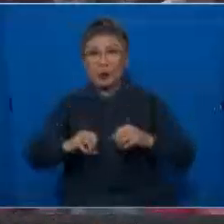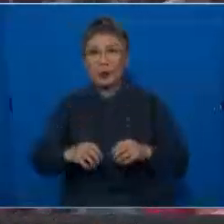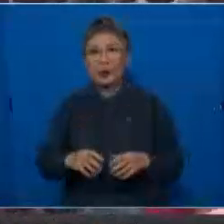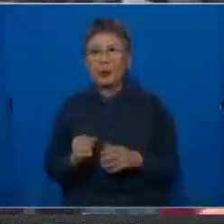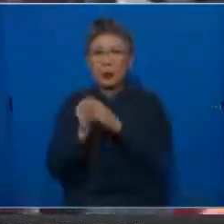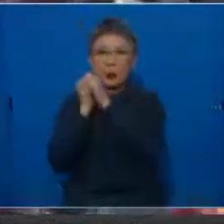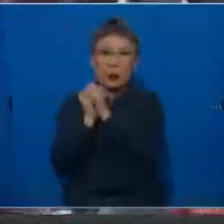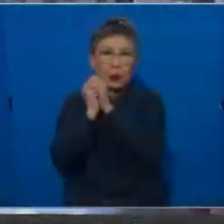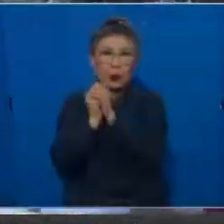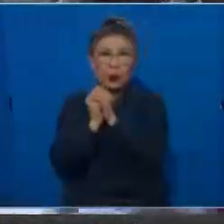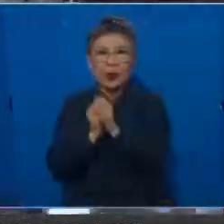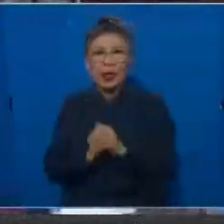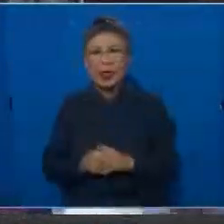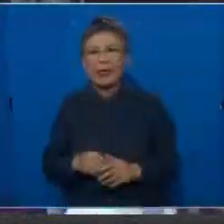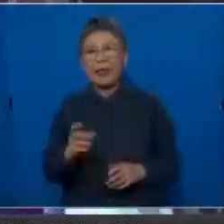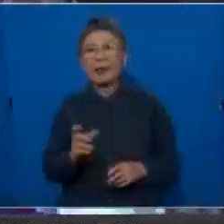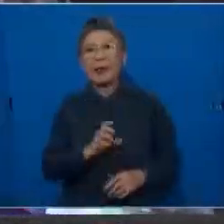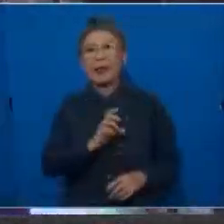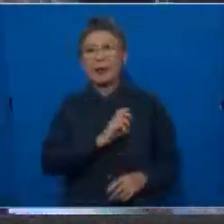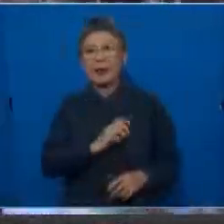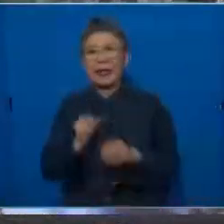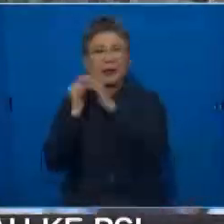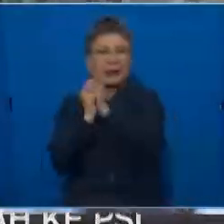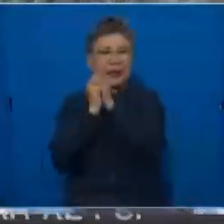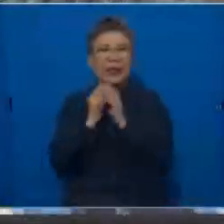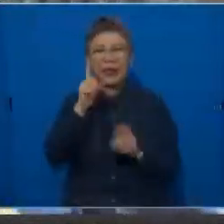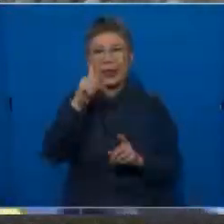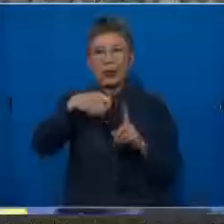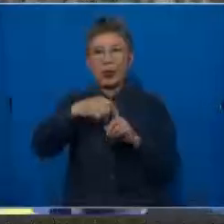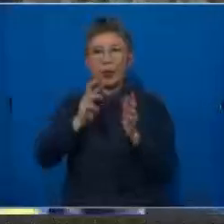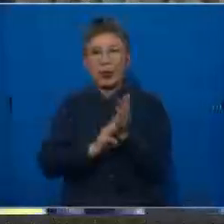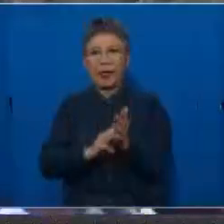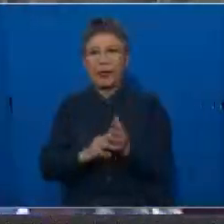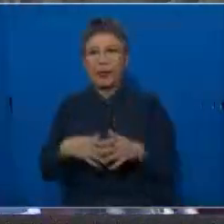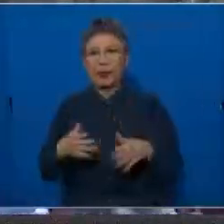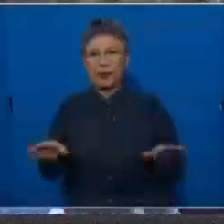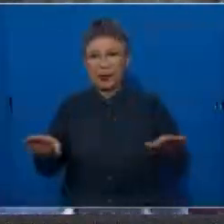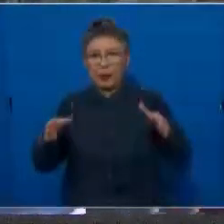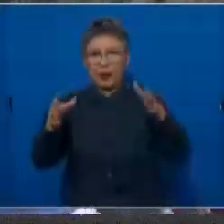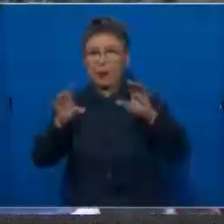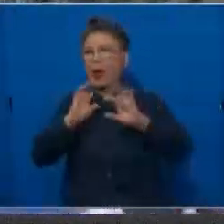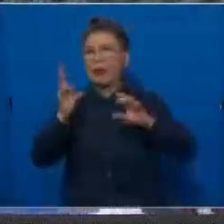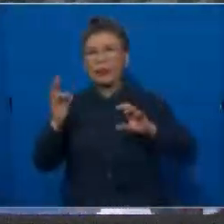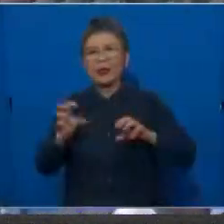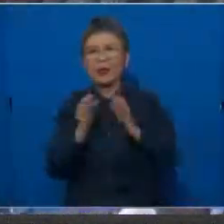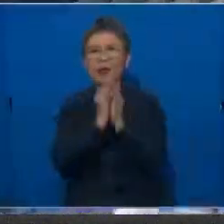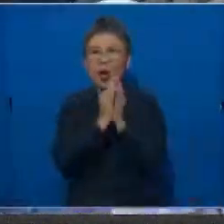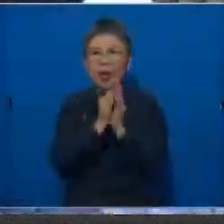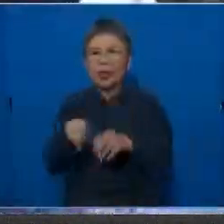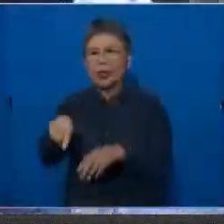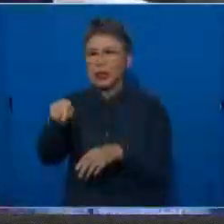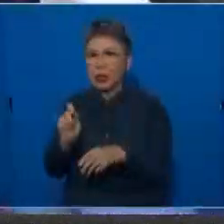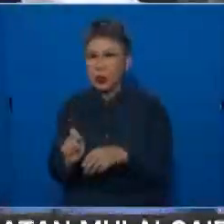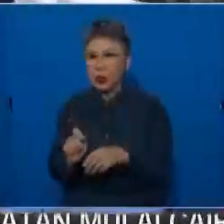tumpeng mini perwakilan Kecamatan Wonosalam diarak sejauh 1 km. Tumpeng dihias dengan aneka buah-buahan, sayuran,